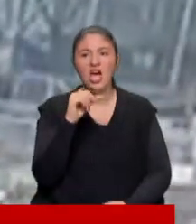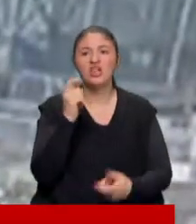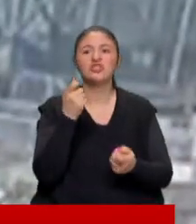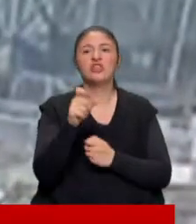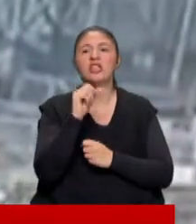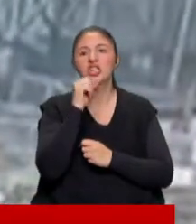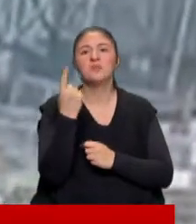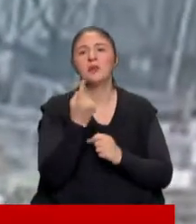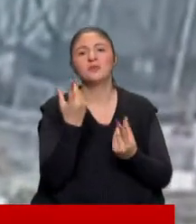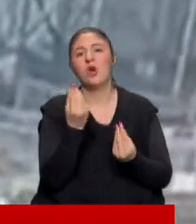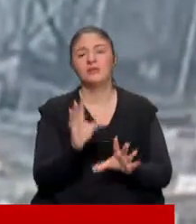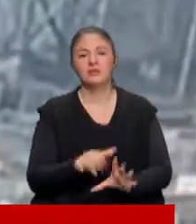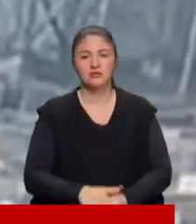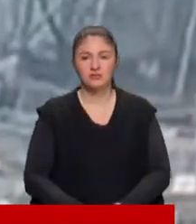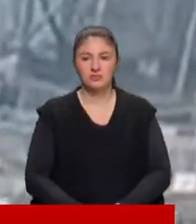bir şey olmadı.